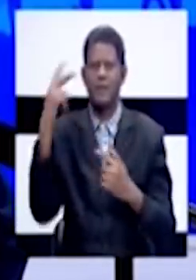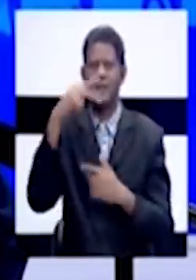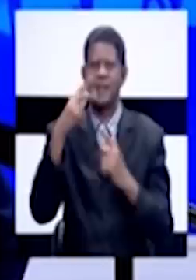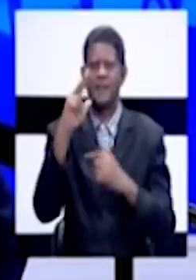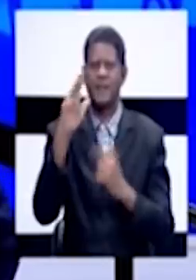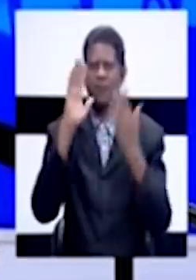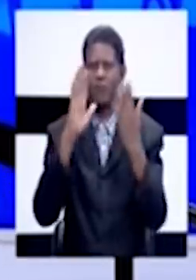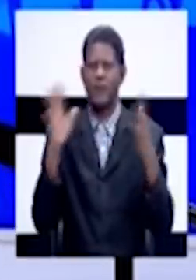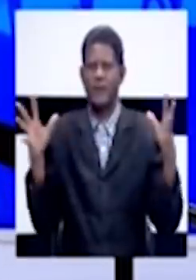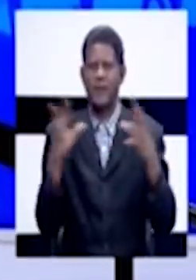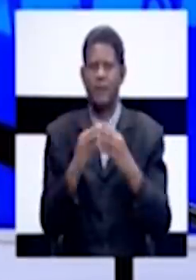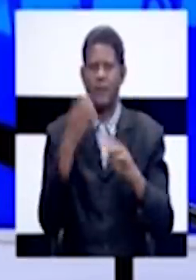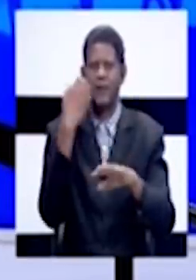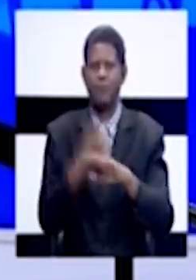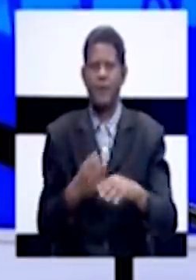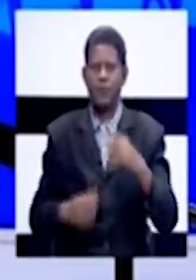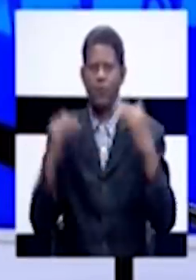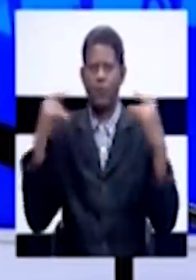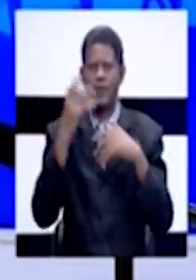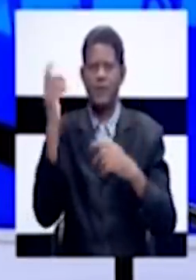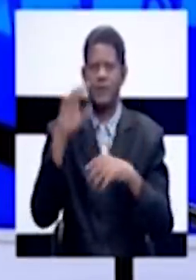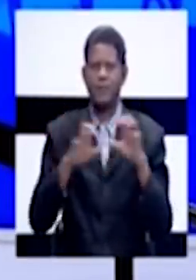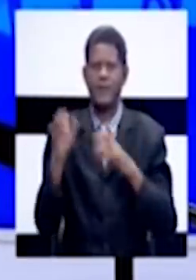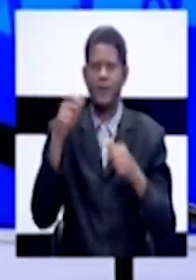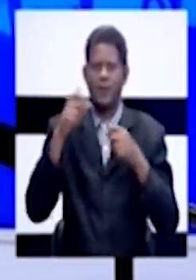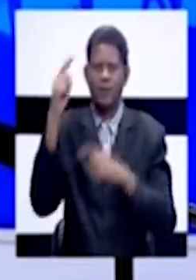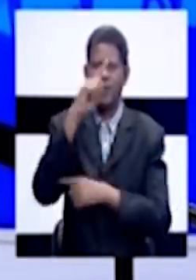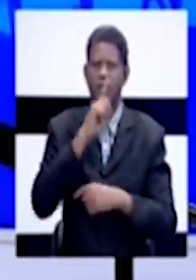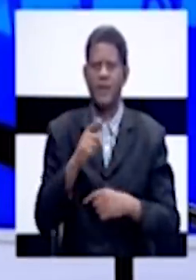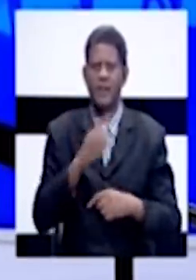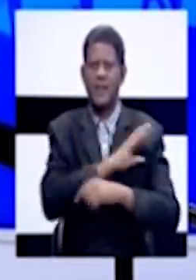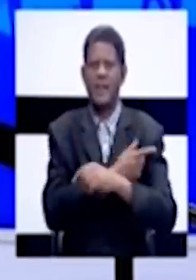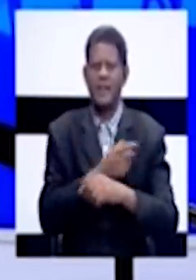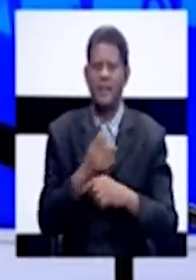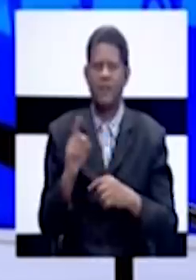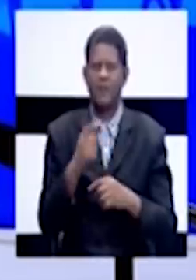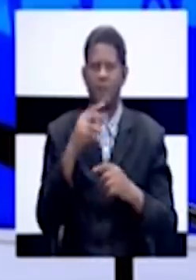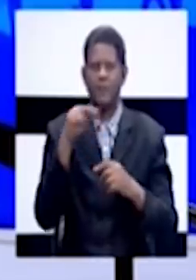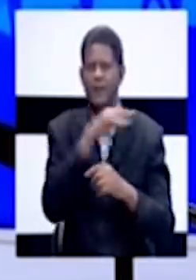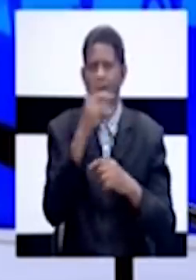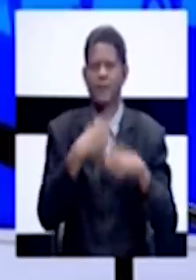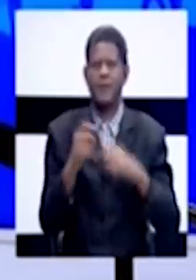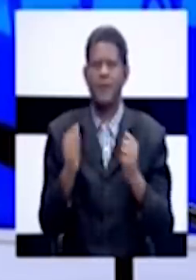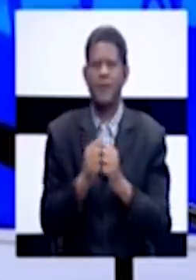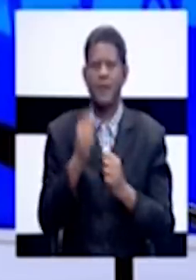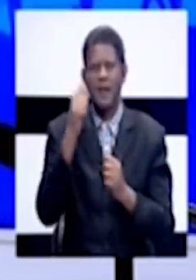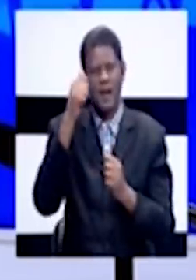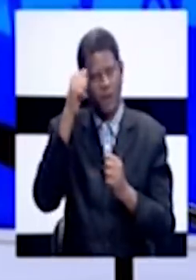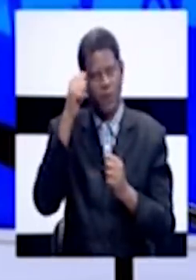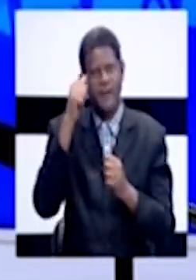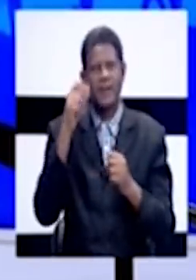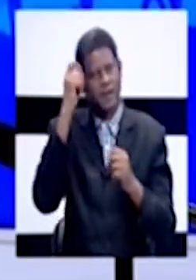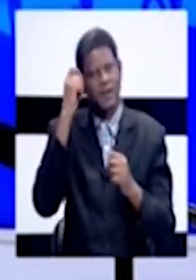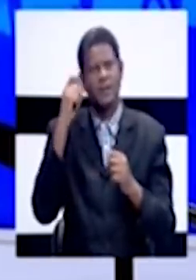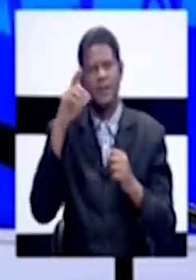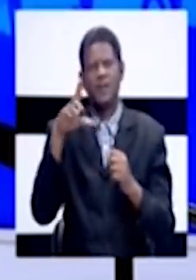تغنبار تشميرو كبير وق ككايد وعيل اللوم حيلي انتخونو حاسبو بمعراف زمس مس بعدوان قرهو سرناين